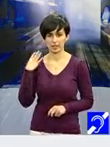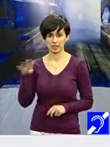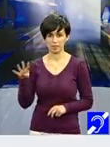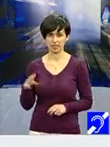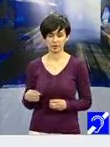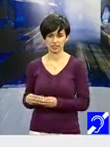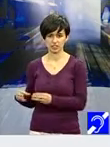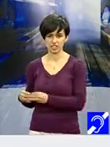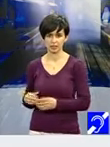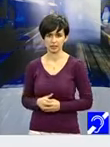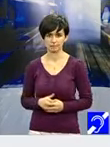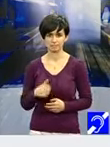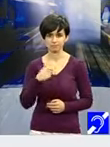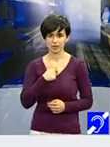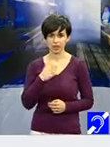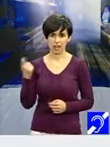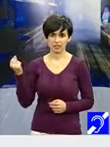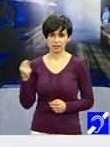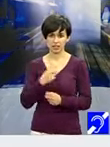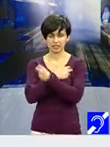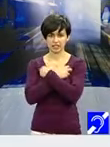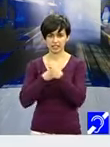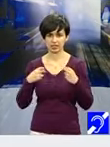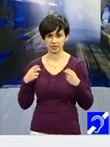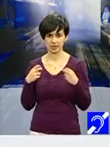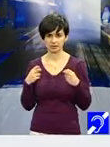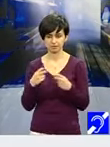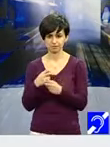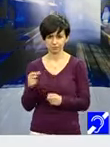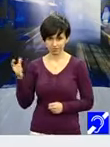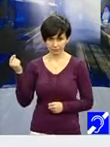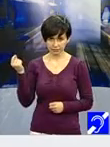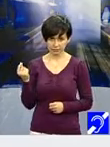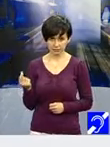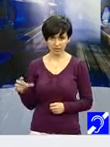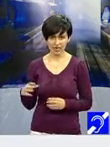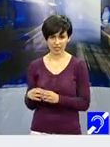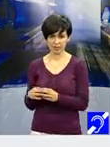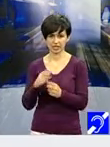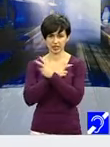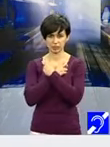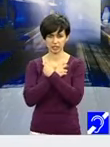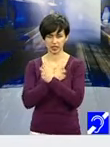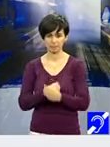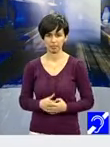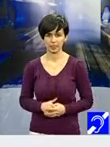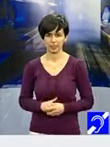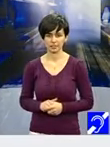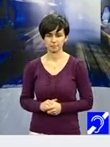echipă din Australia și cu o echipă din Germania. Și am lucrat împreună. A fost foarte greu și acolo pentru că era